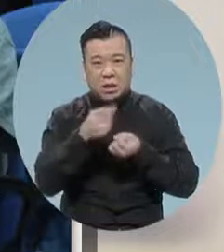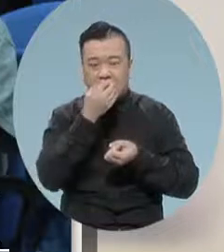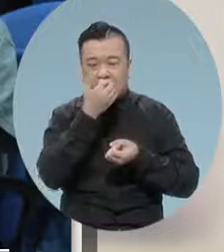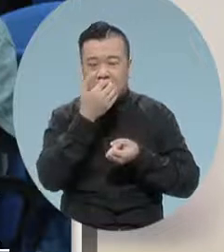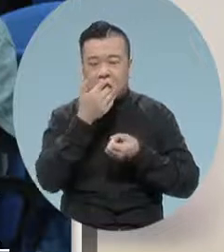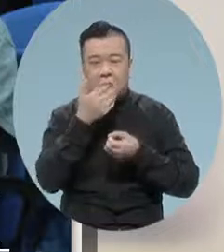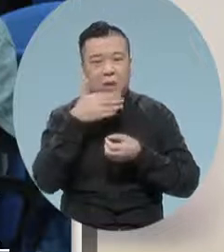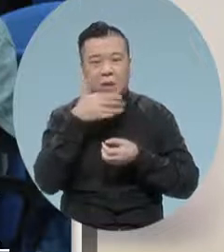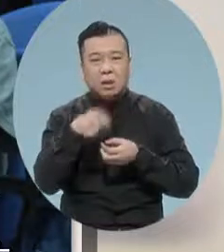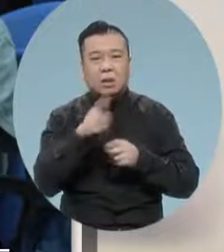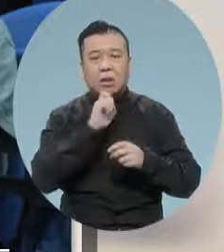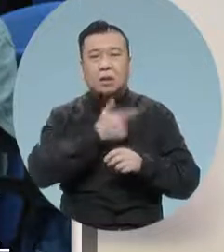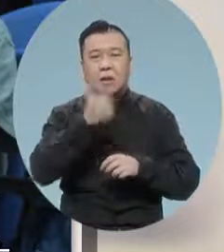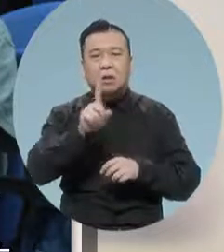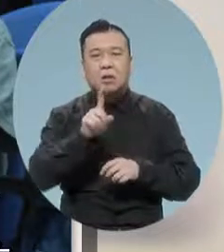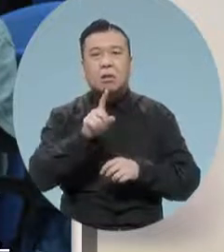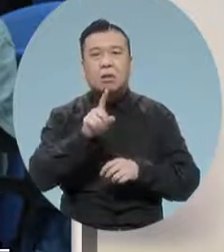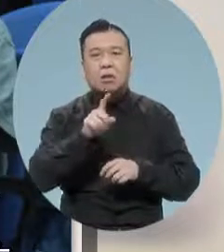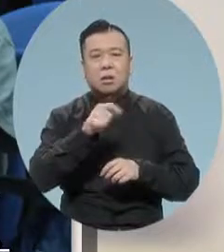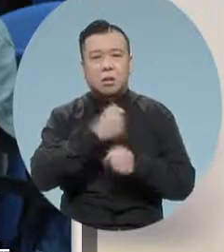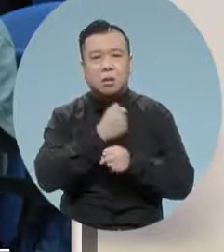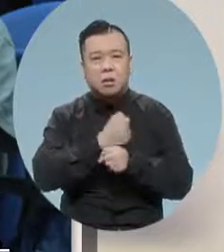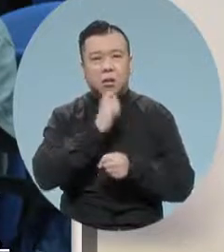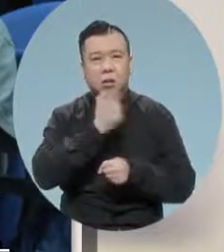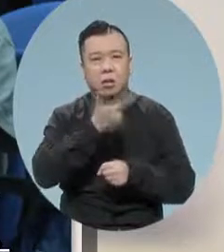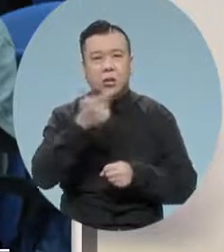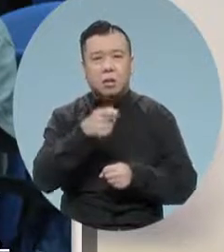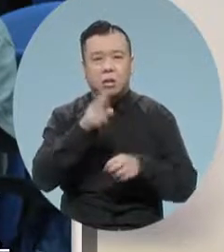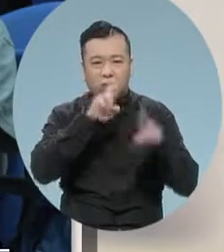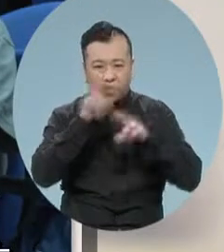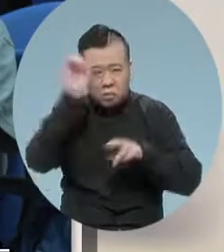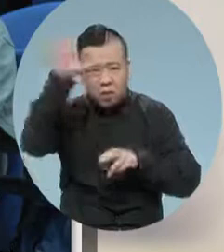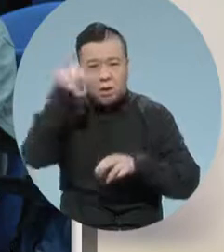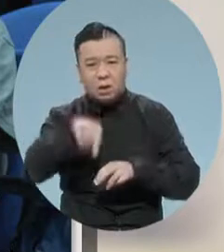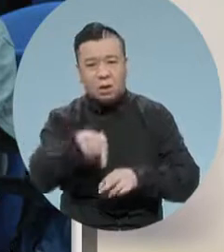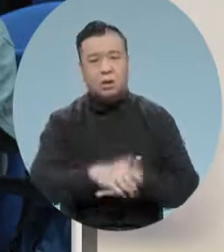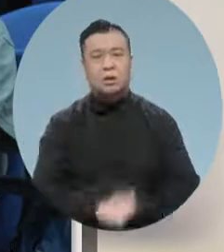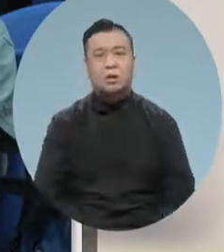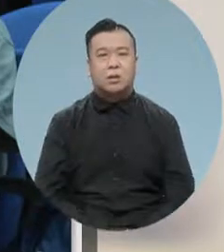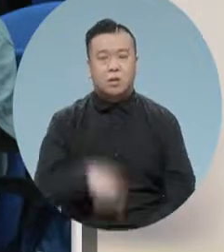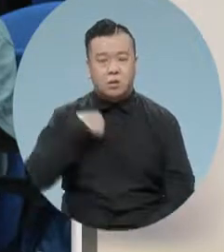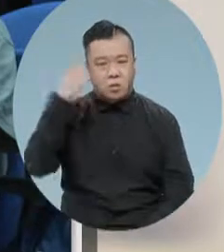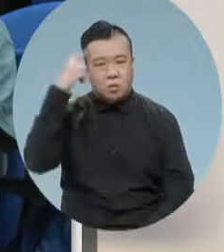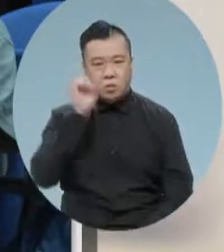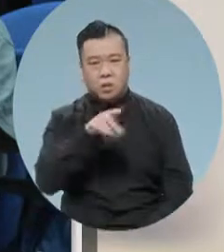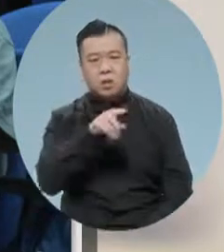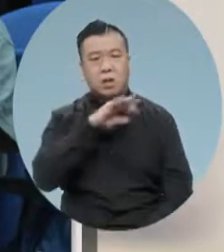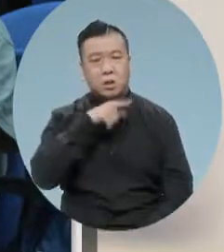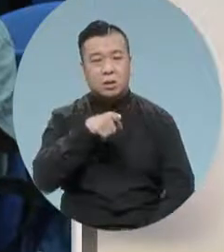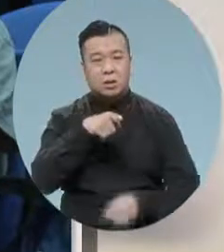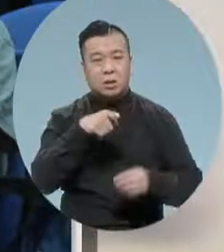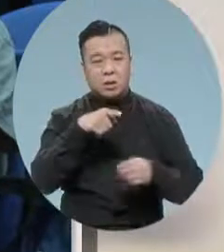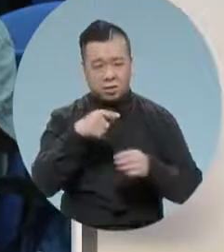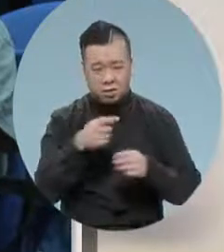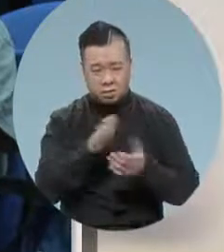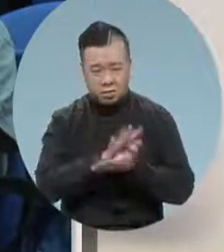青年，而且當中好多嘅崗位咧都係科創嘅職位。咁我想問下各位，如果唔係